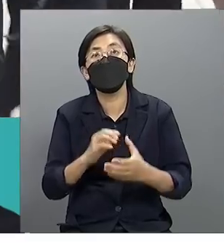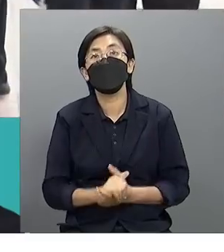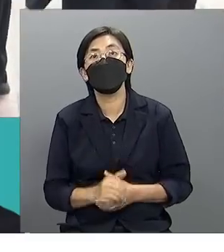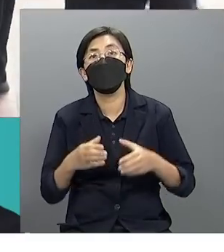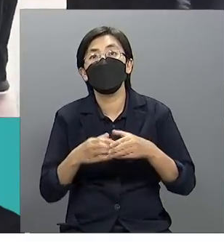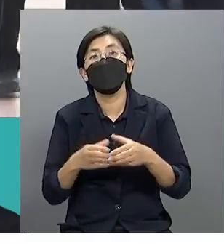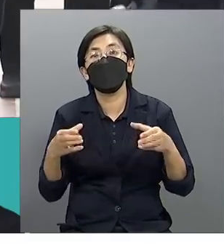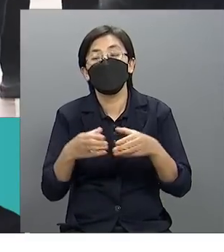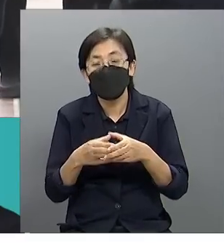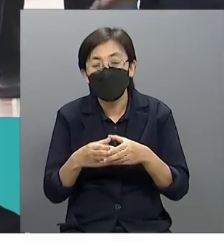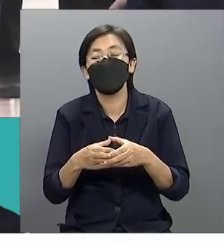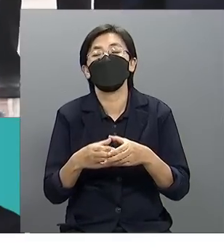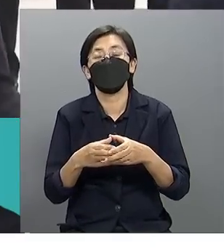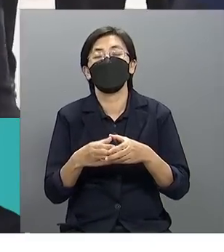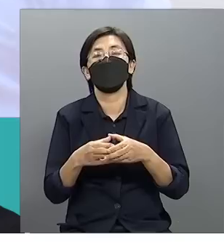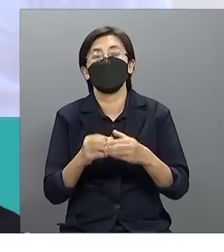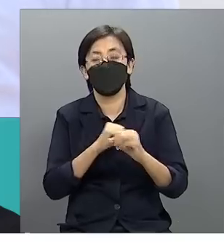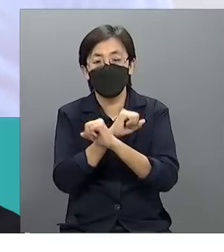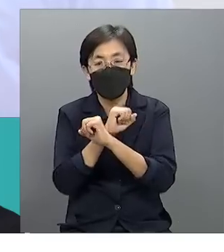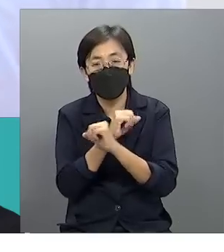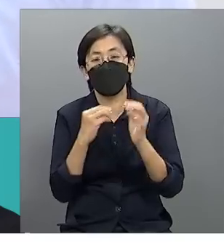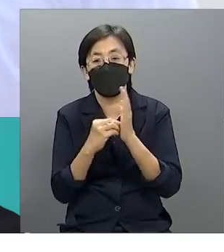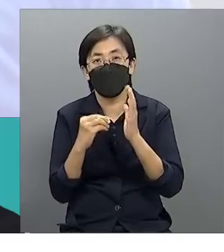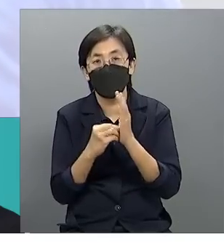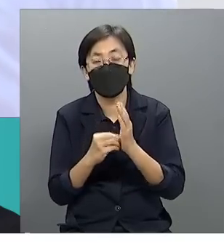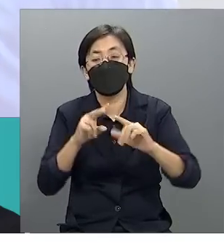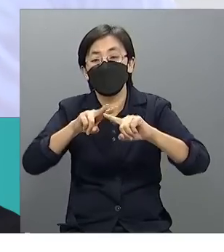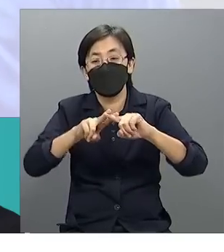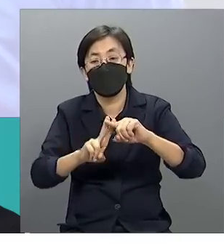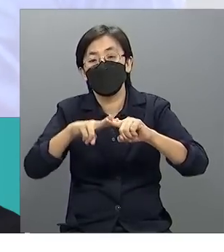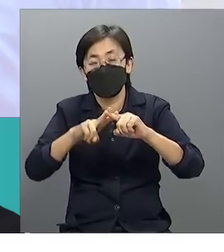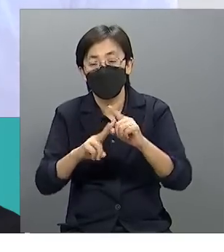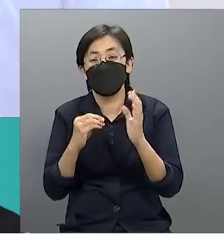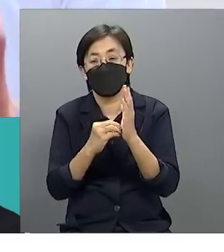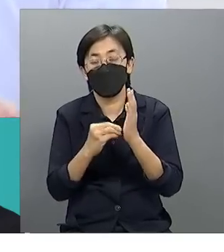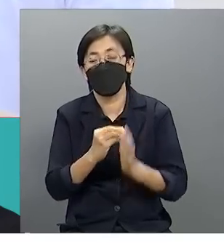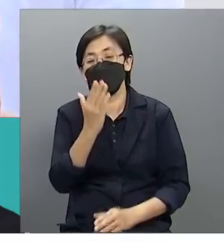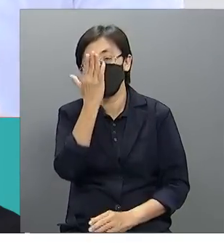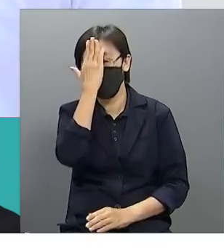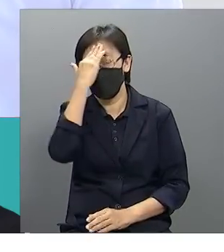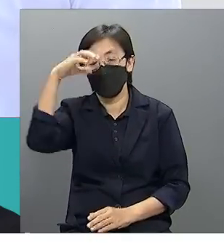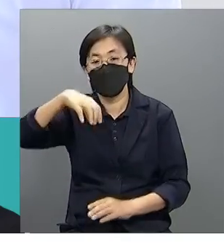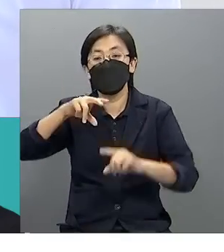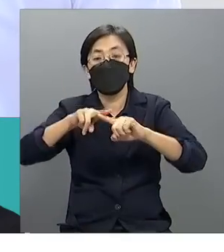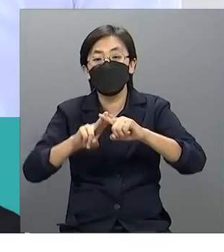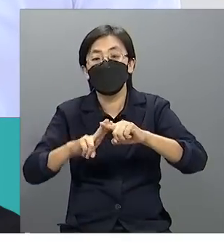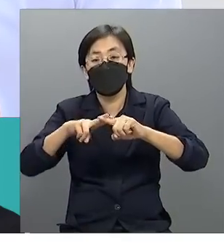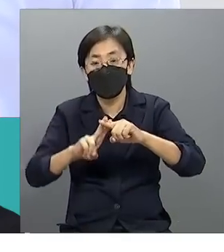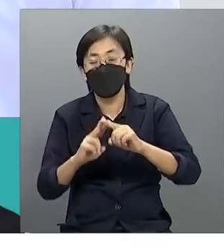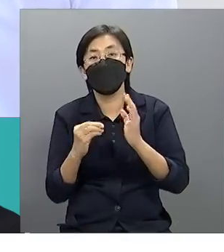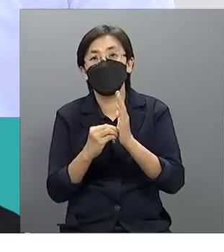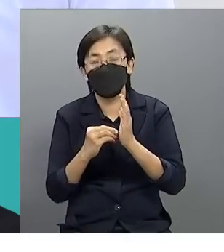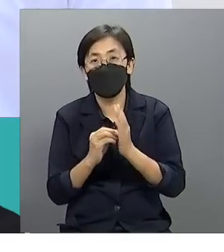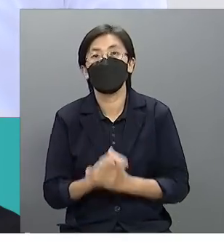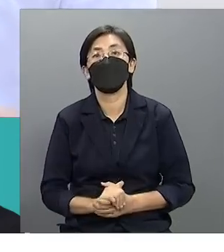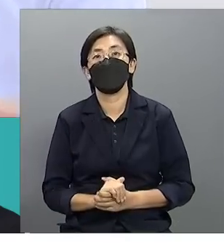รุงเทพค่ะที่เสาชิงช้าเลยหน้าศาลาว่าการกรุงเทพมหานครเลยนะคะสัญลักษณ์ของกทม.